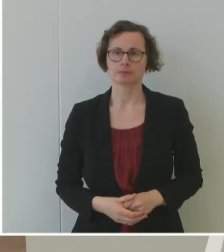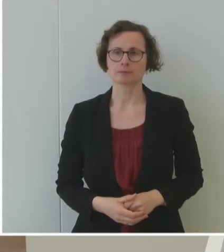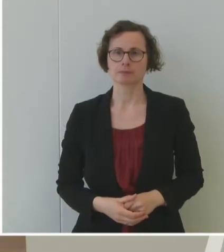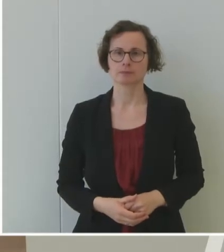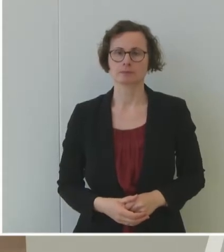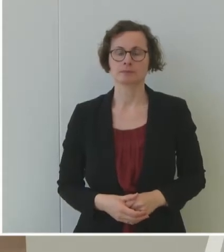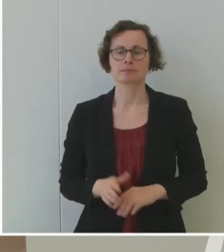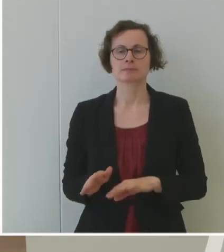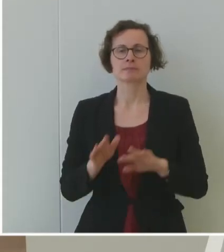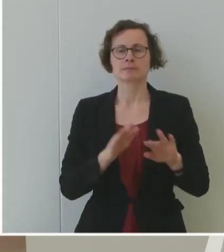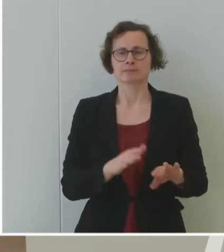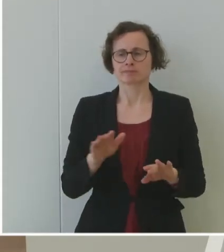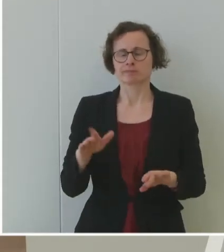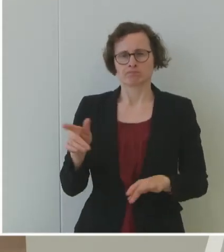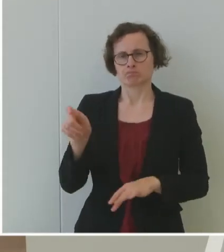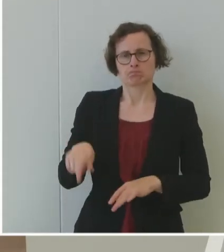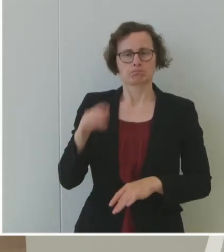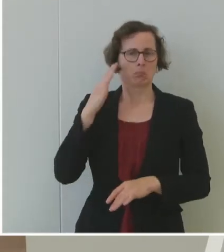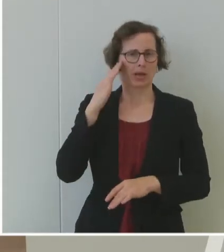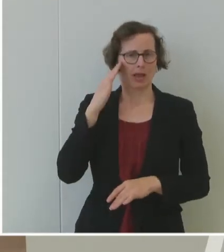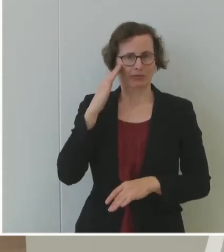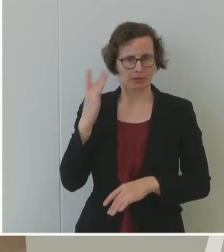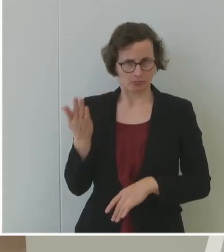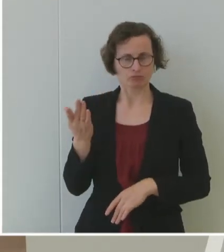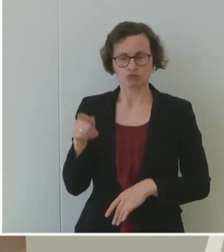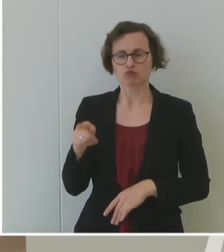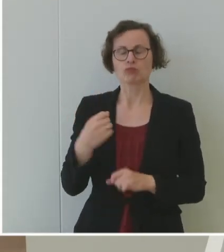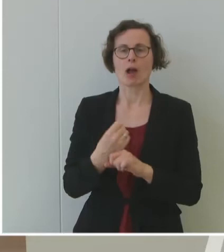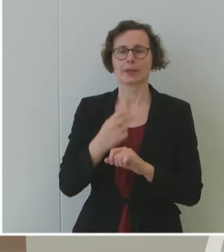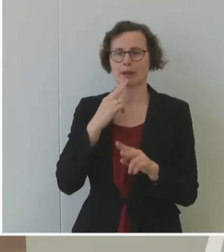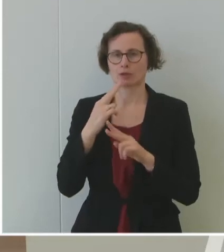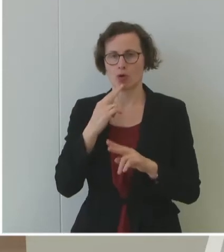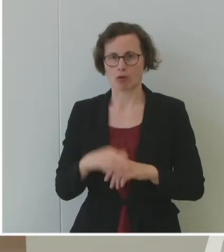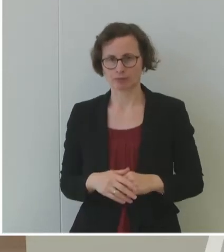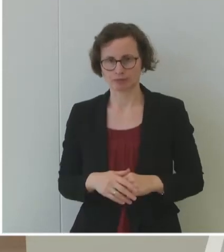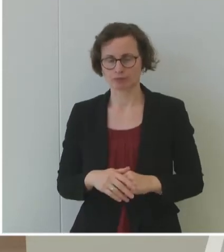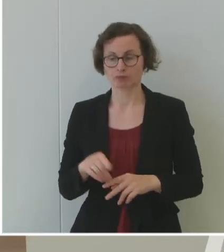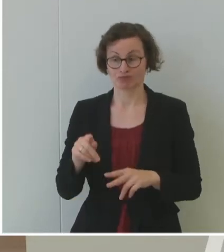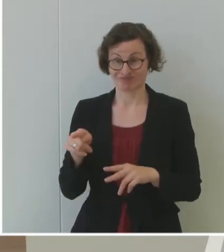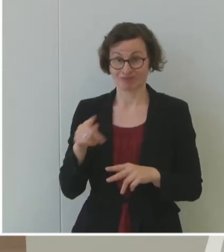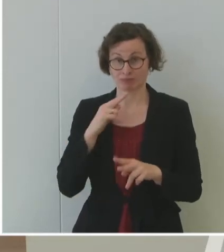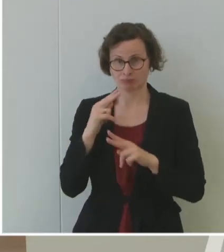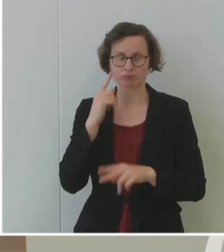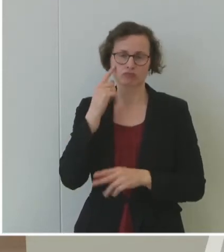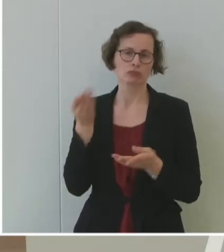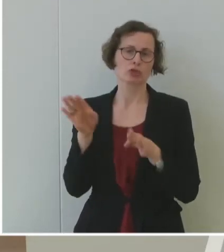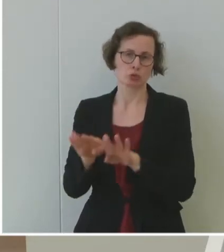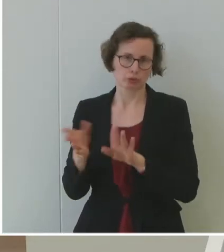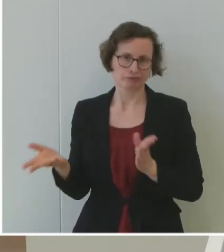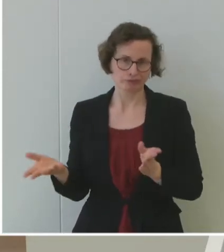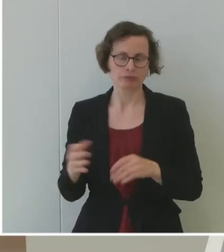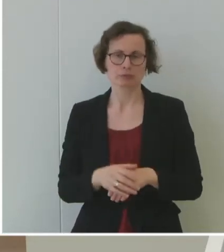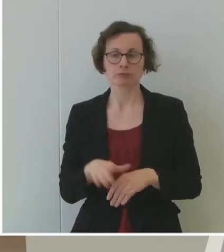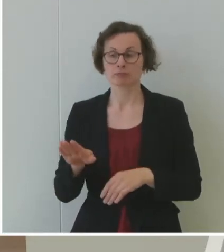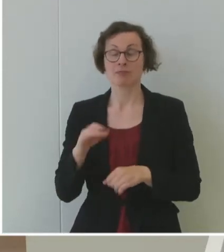Und dann gibt es einen Bekannten, der arbeitet in einem Restaurant. Das Restaurant, in dem er arbeitet, ist zurzeit geschlossen.